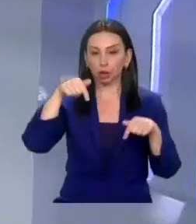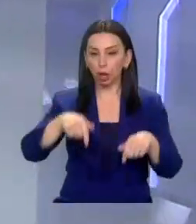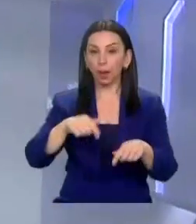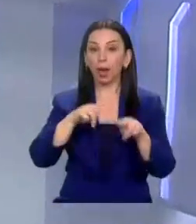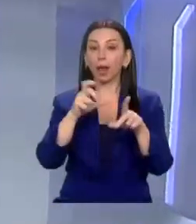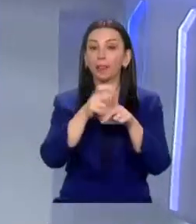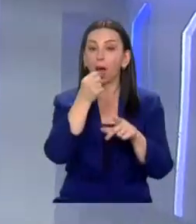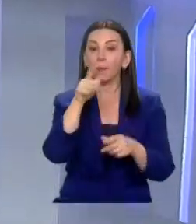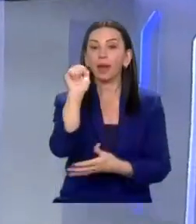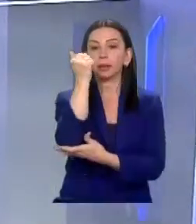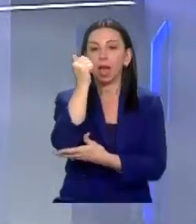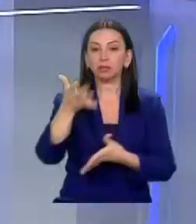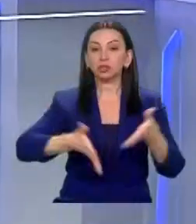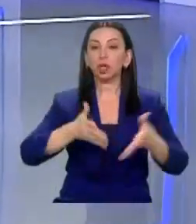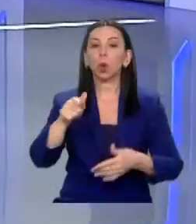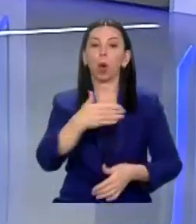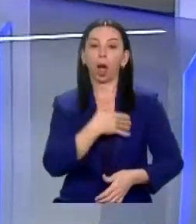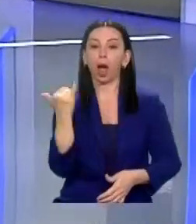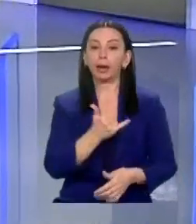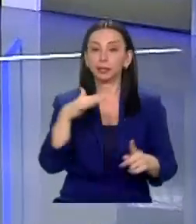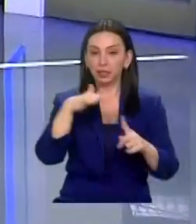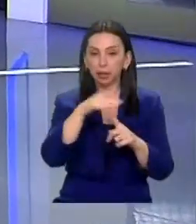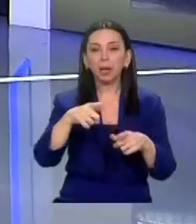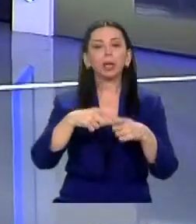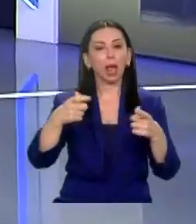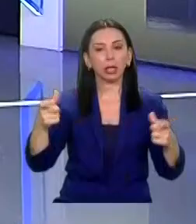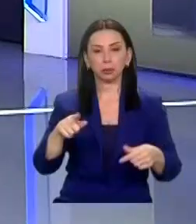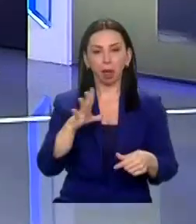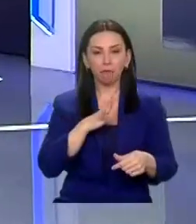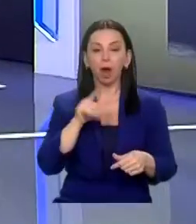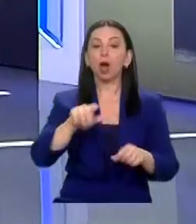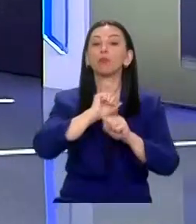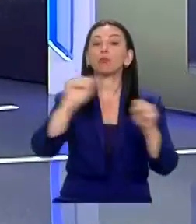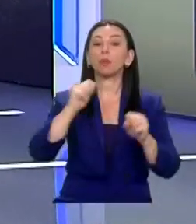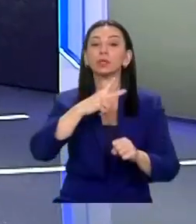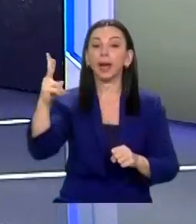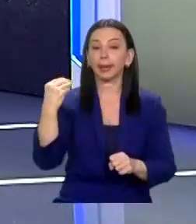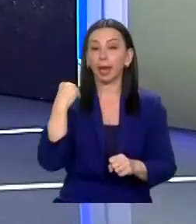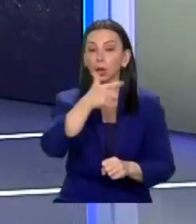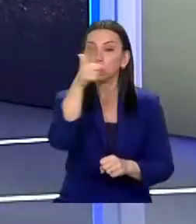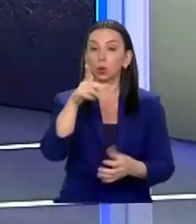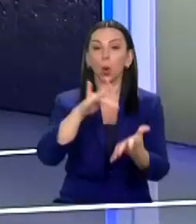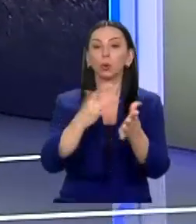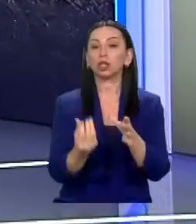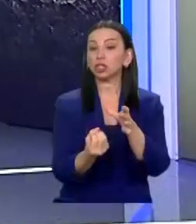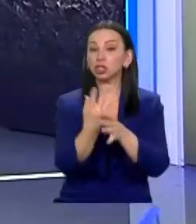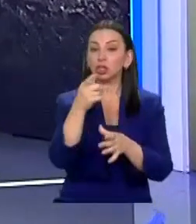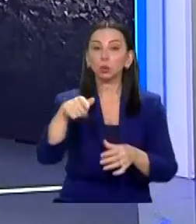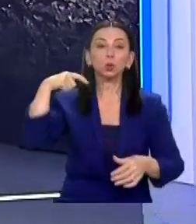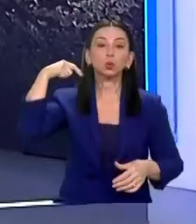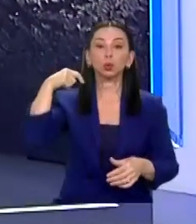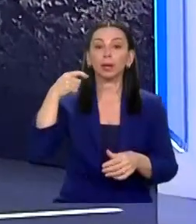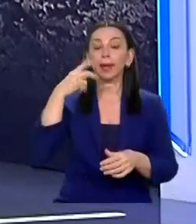Kanal D Haber'e İstiklal Caddesi'ndeki o hain saldırıyla ilgili gelişmelerle başlayalım hemen. Bombacıya ait yeni görüntüler çıktı bugün ortaya.